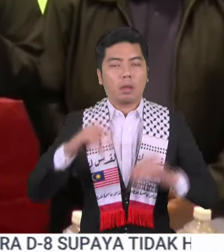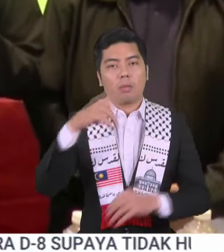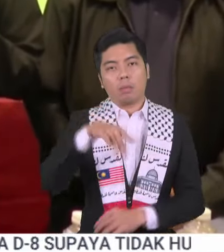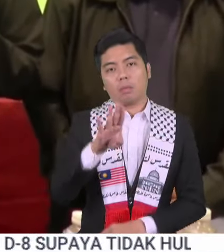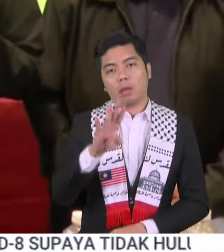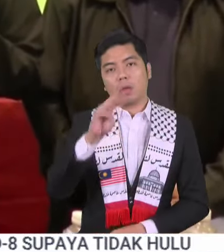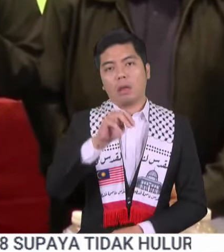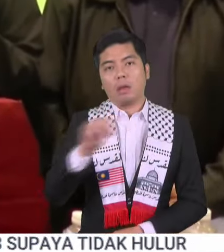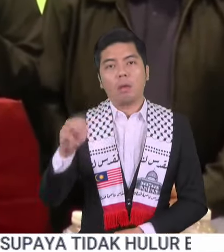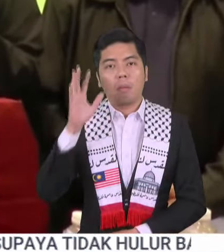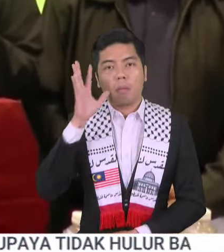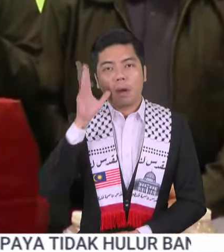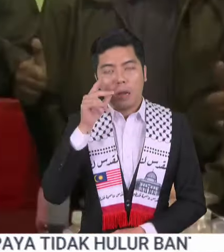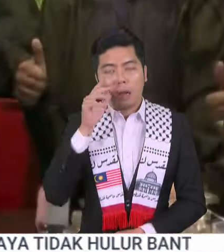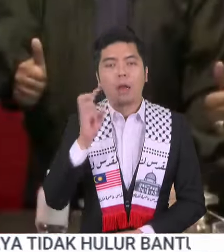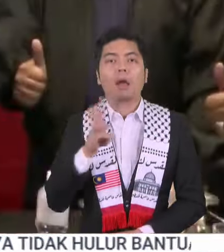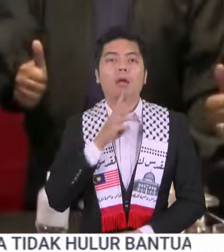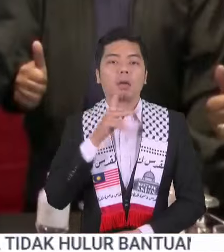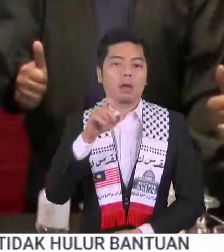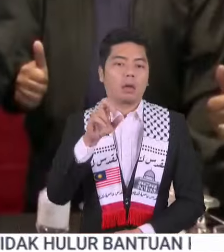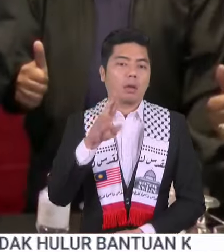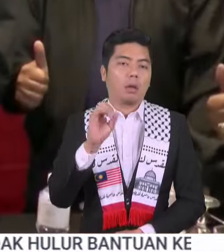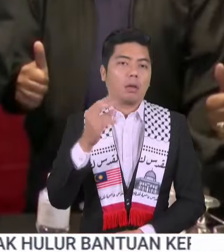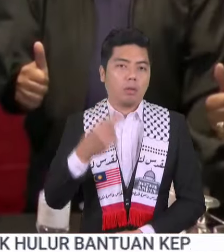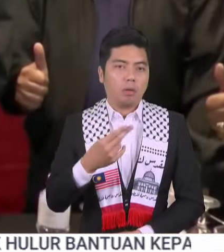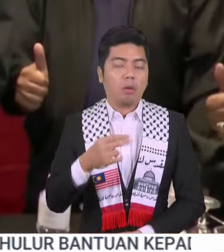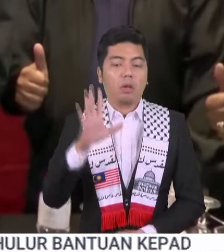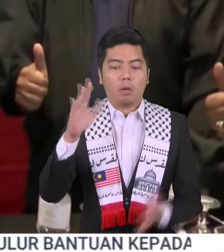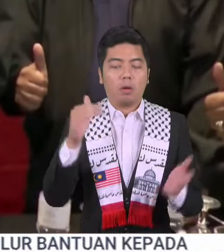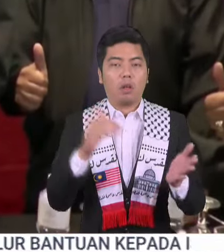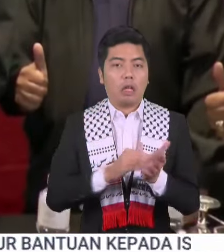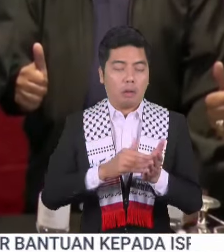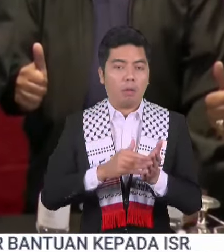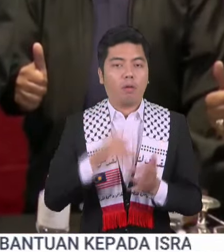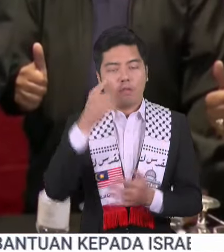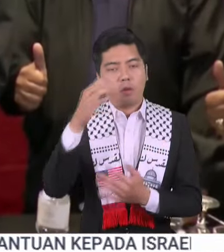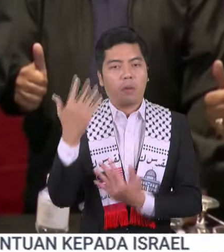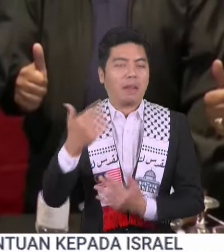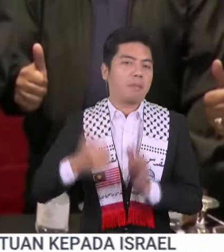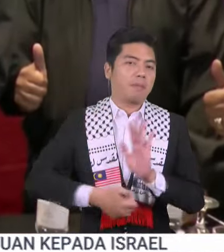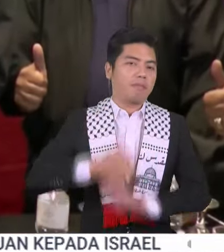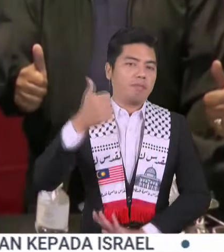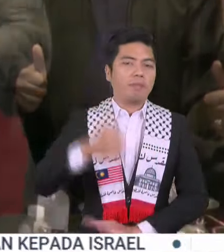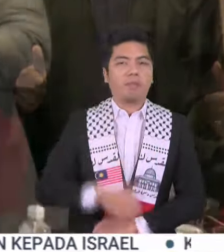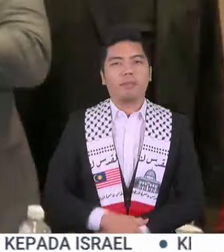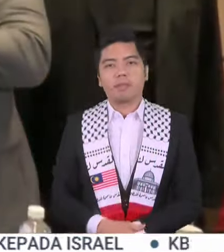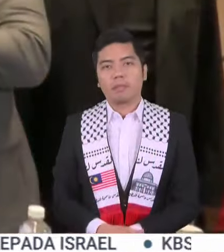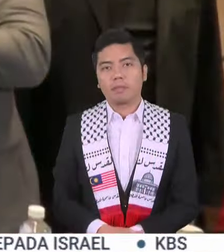PBMM Melaka di Ikeroh. RM50,000 menanti juara kejohanan berkenaan.